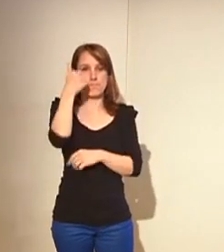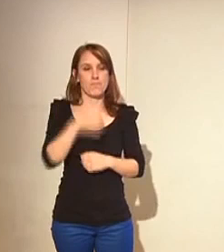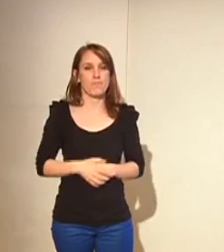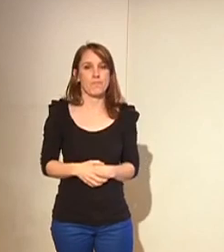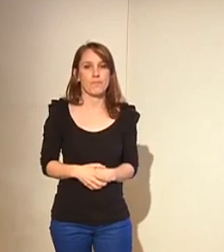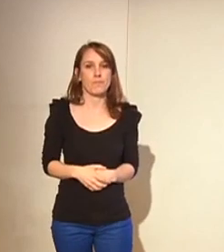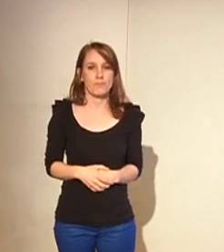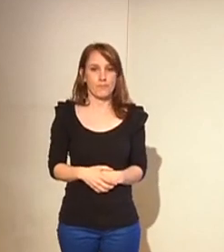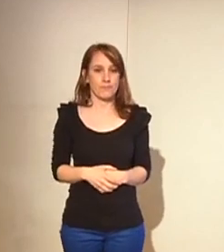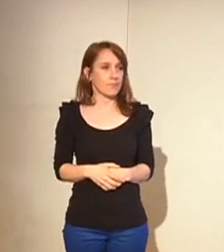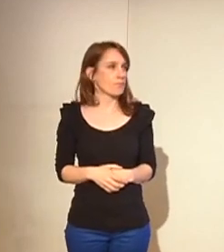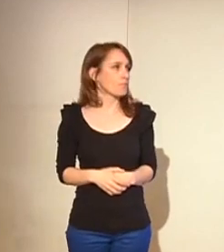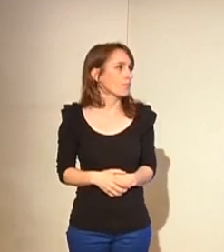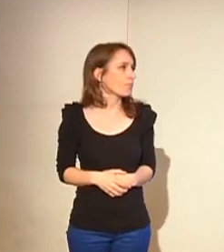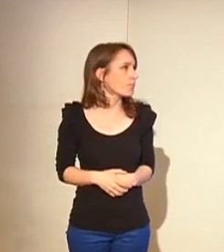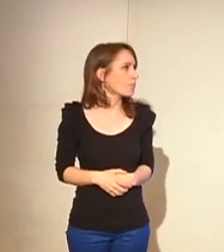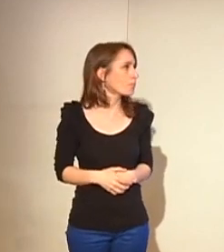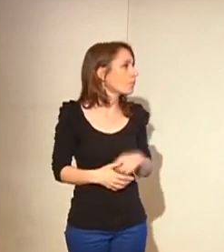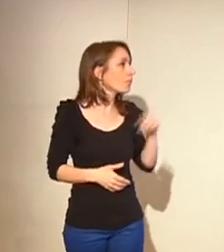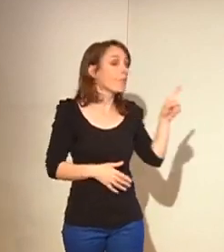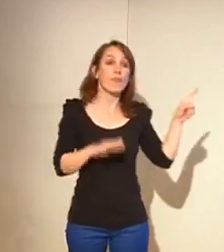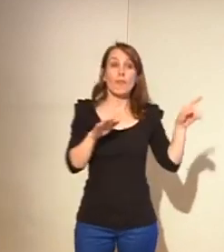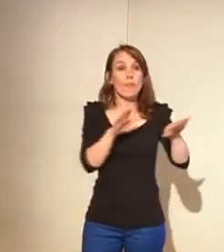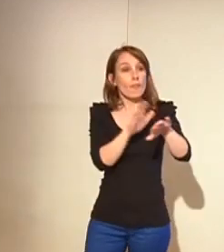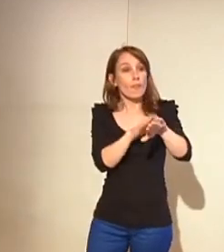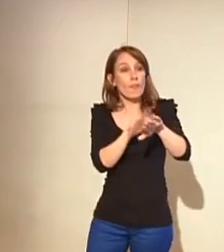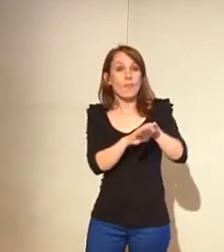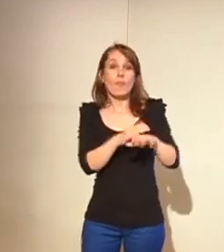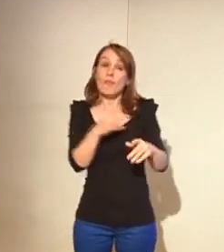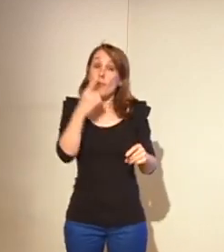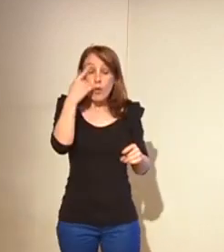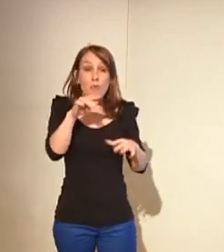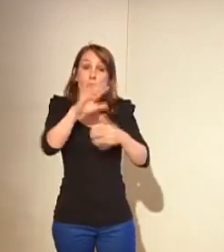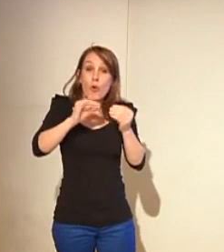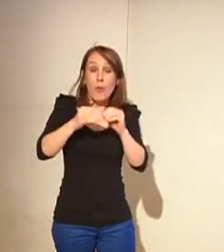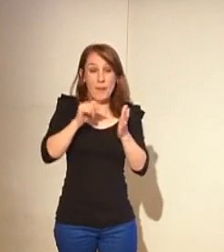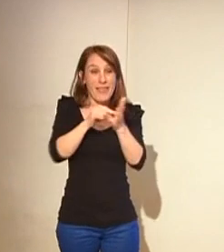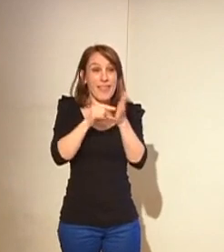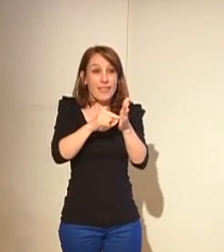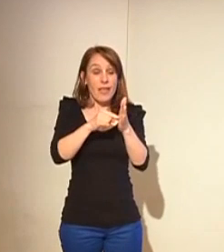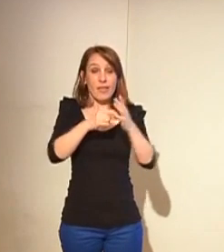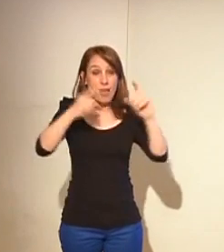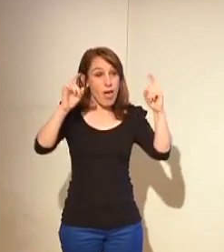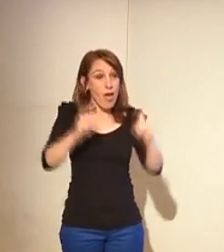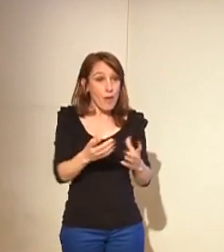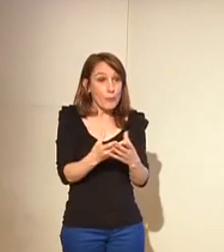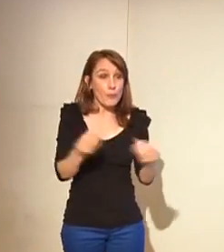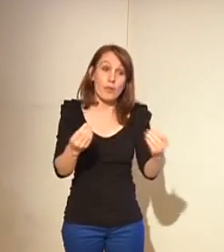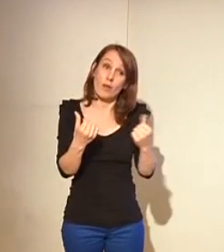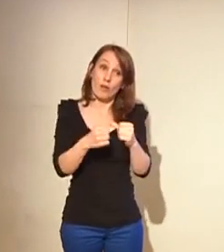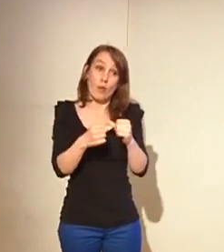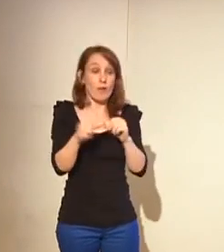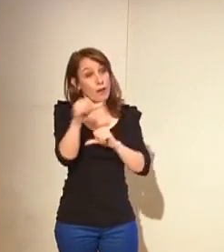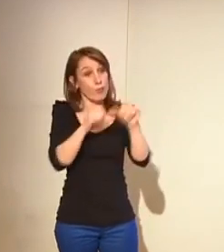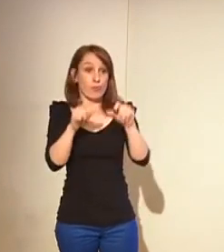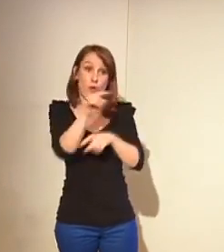dossier fa remarquer quand même que pour résoudre le problème de l'endettement il aurait fallu que vous ameniez non seulement que vous n'ayez pas d'indemnité mais que vous ameniez vous-même